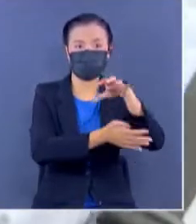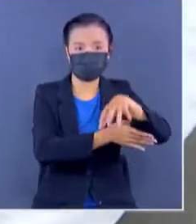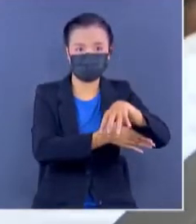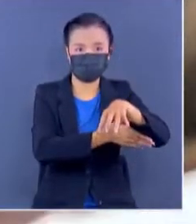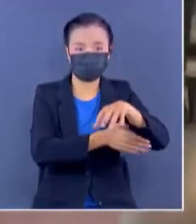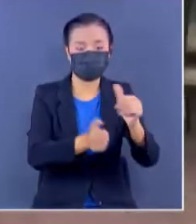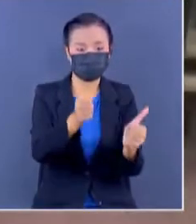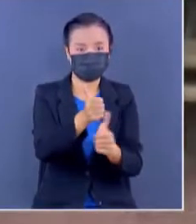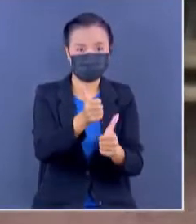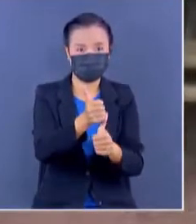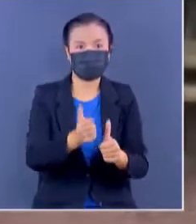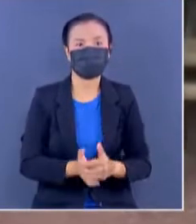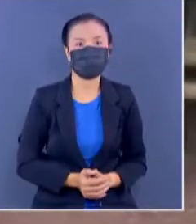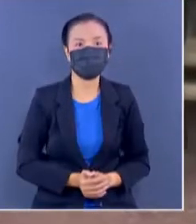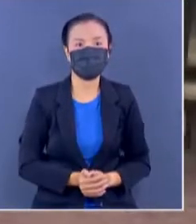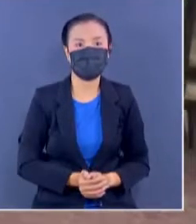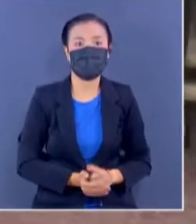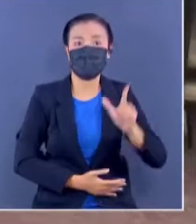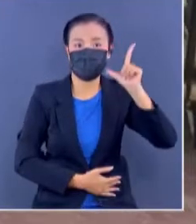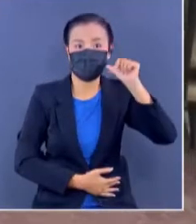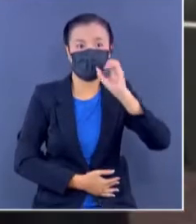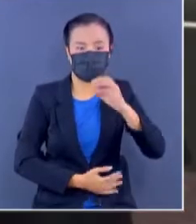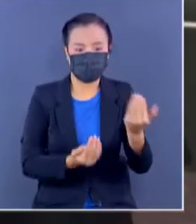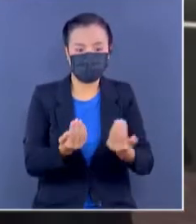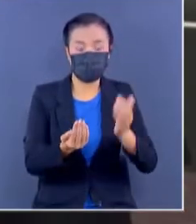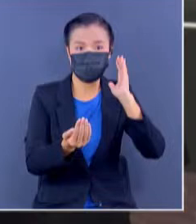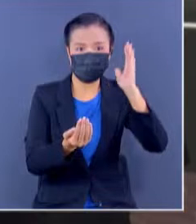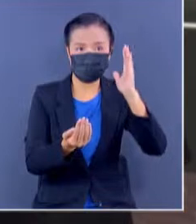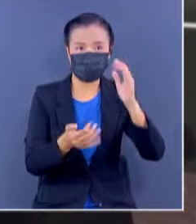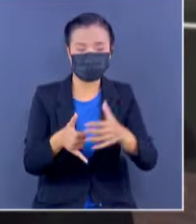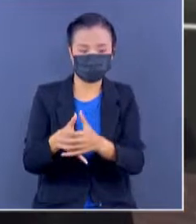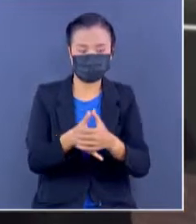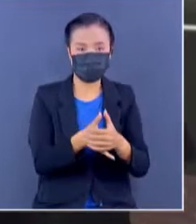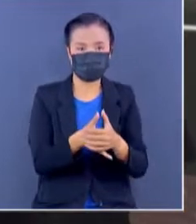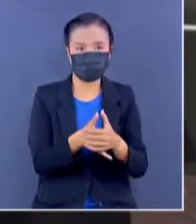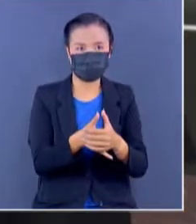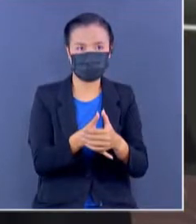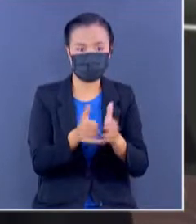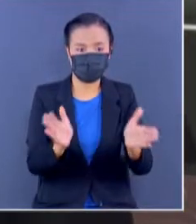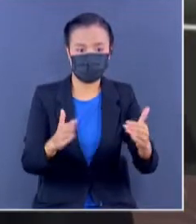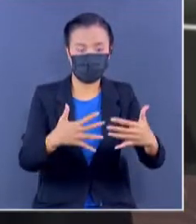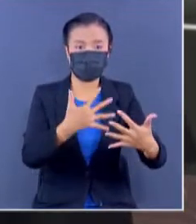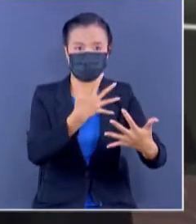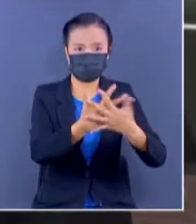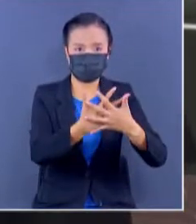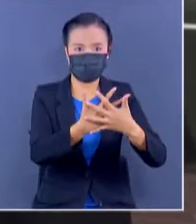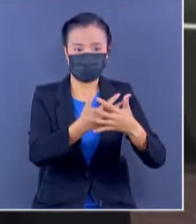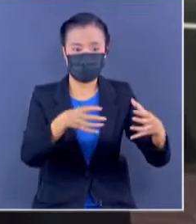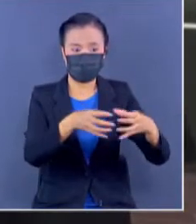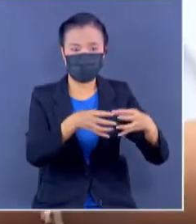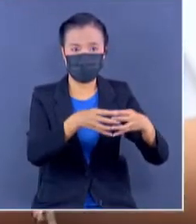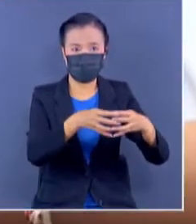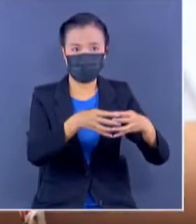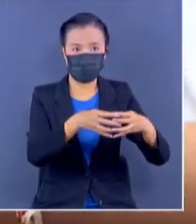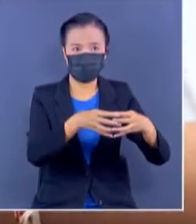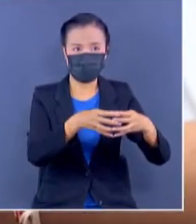ผู้บัญชาการตำรวจแห่งชาติแม่ของครูแดนบอกว่าลูกชายถูกควบคุมตัวอยู่ในห้องขังของกลุ่มกองกำลังติ